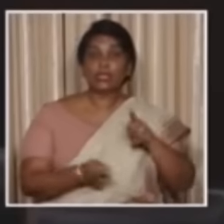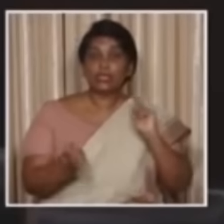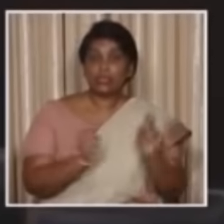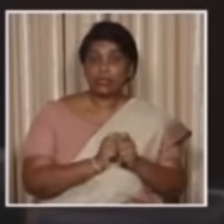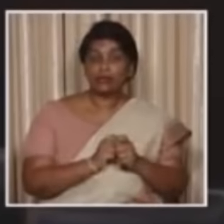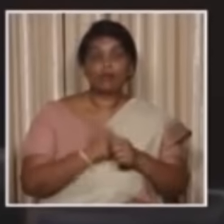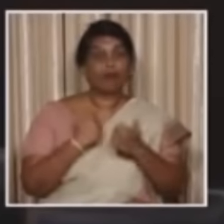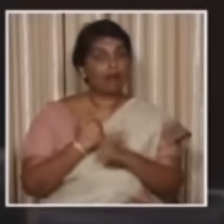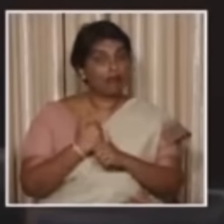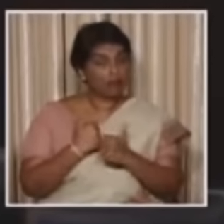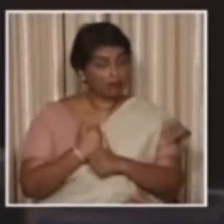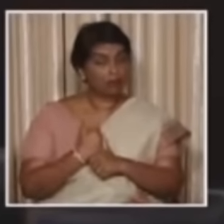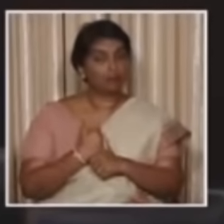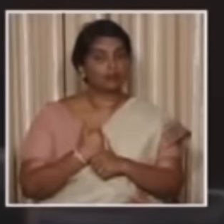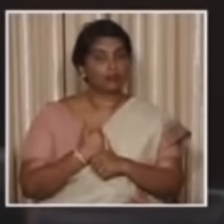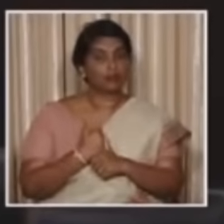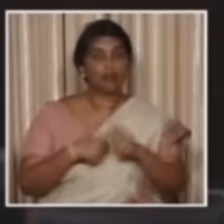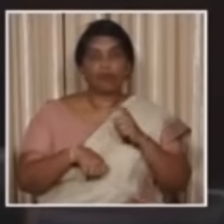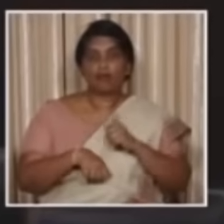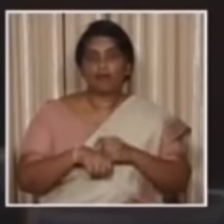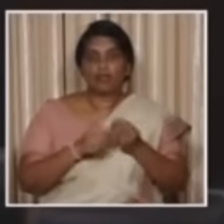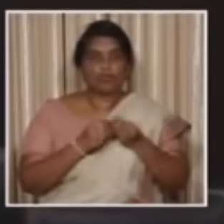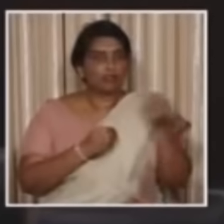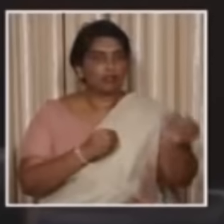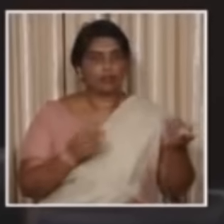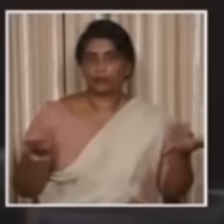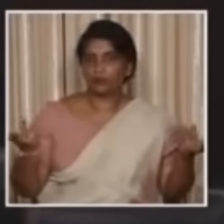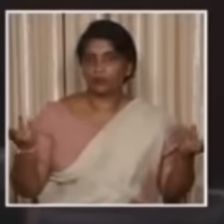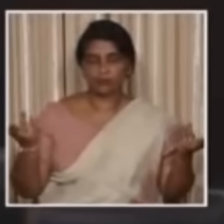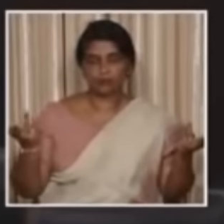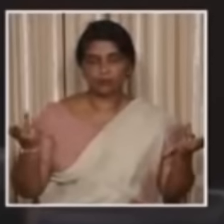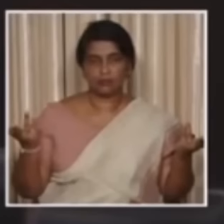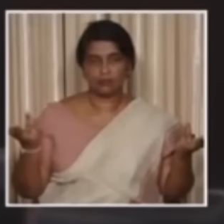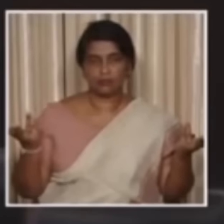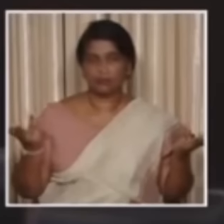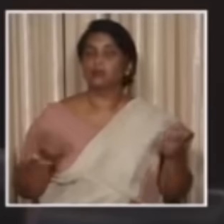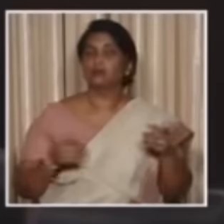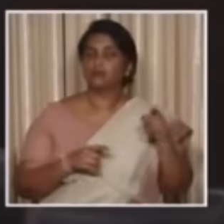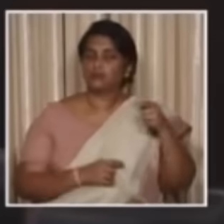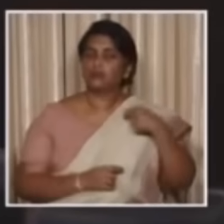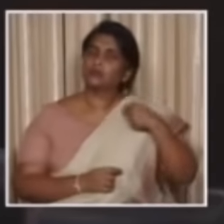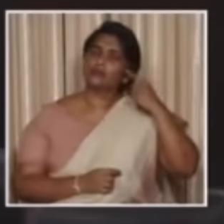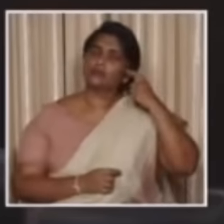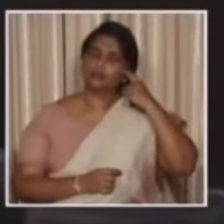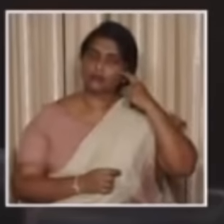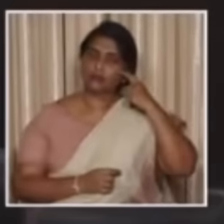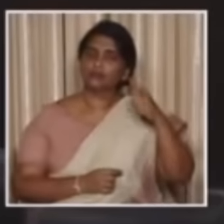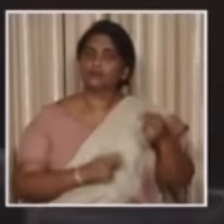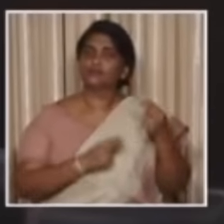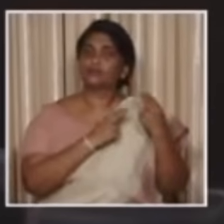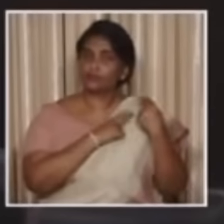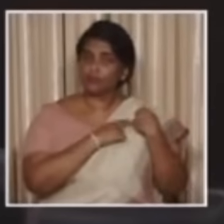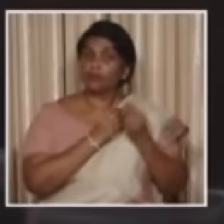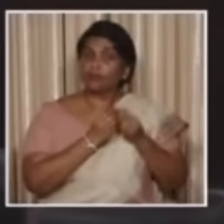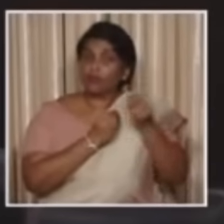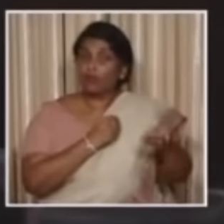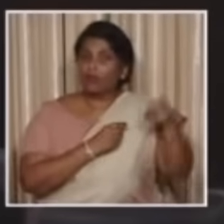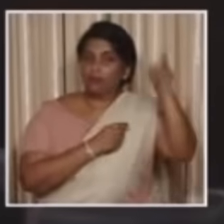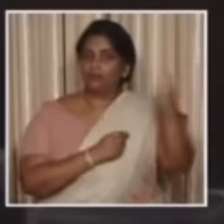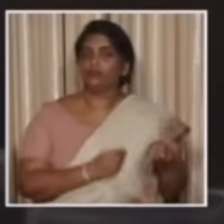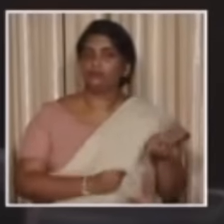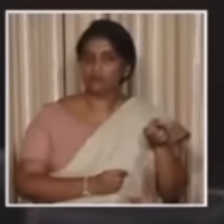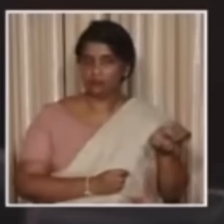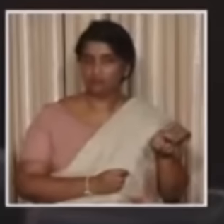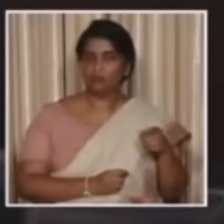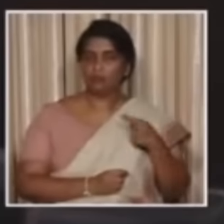එක හදන්න අවස්ථාවක් ලැබුණේ නැහැ හිතුවා මේ වගකීම දෙන්න ඕනේ එතුමාට කියලා